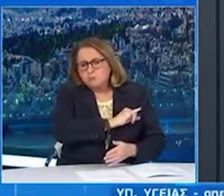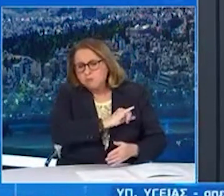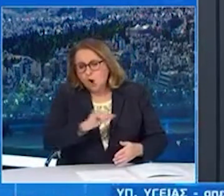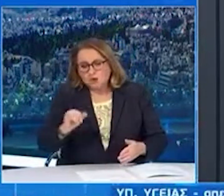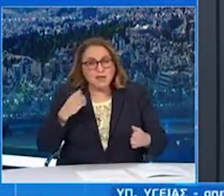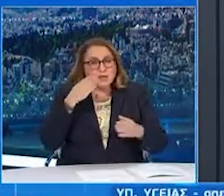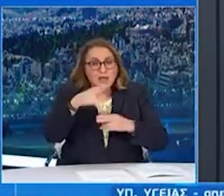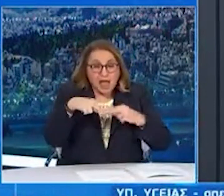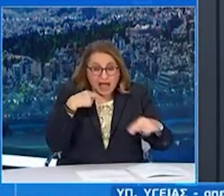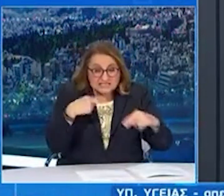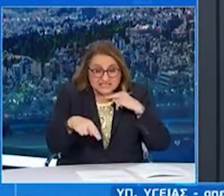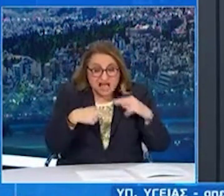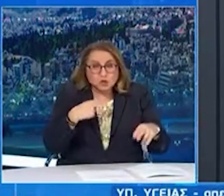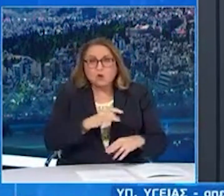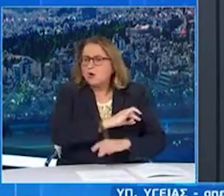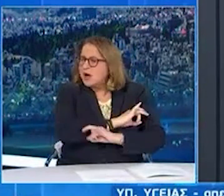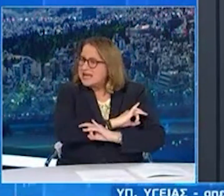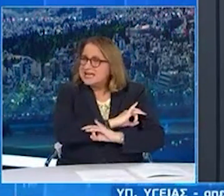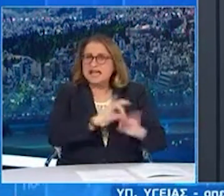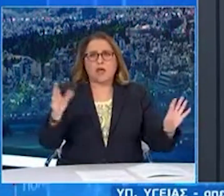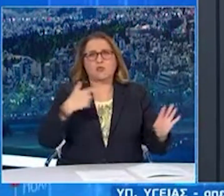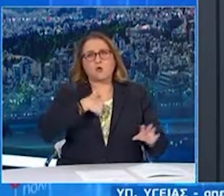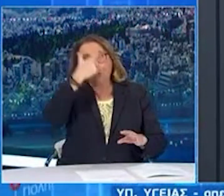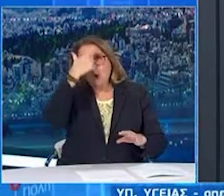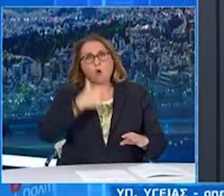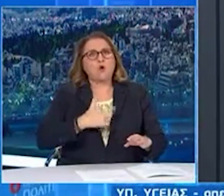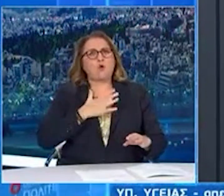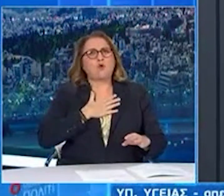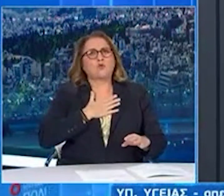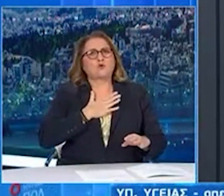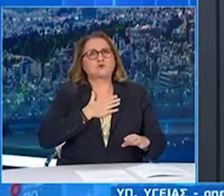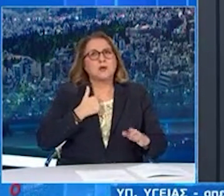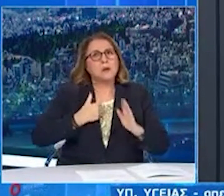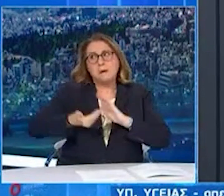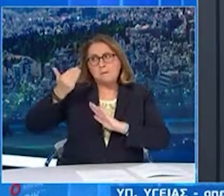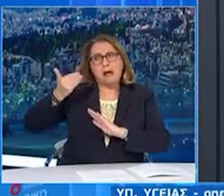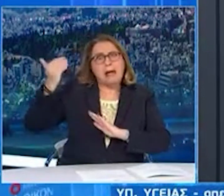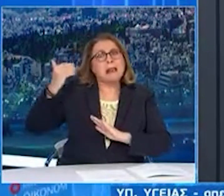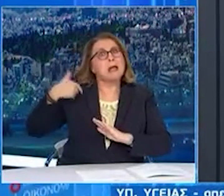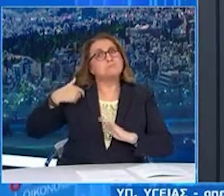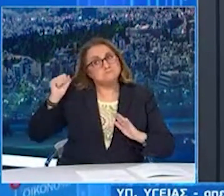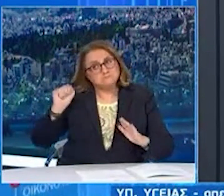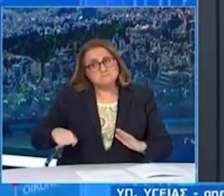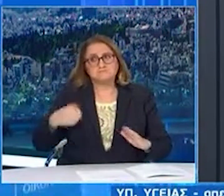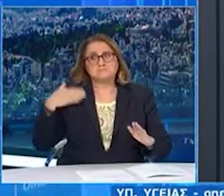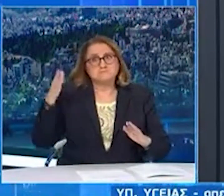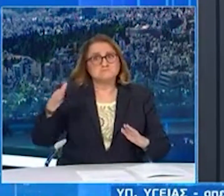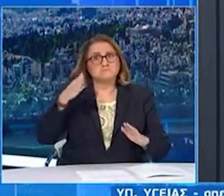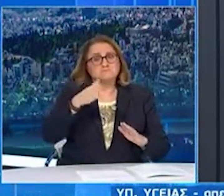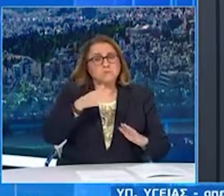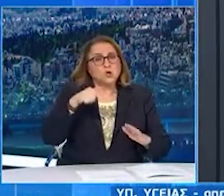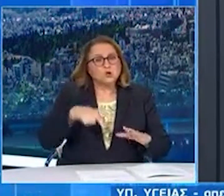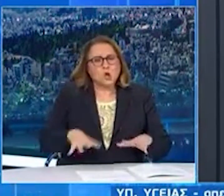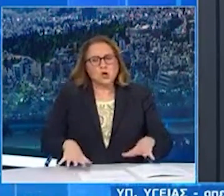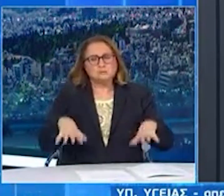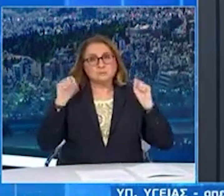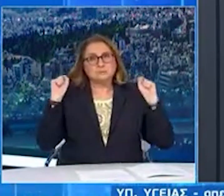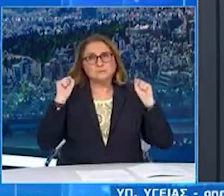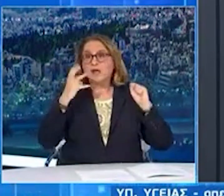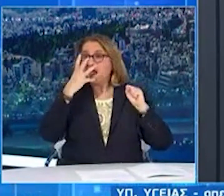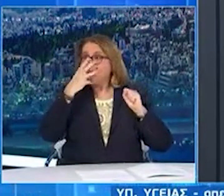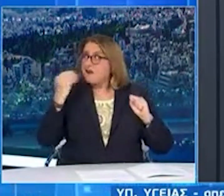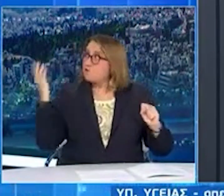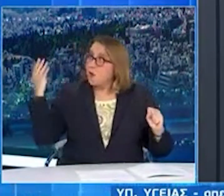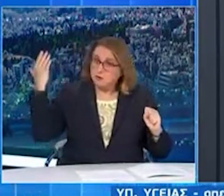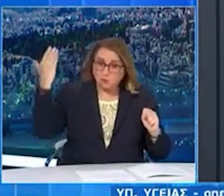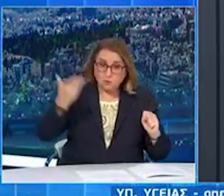πριν. Δεν μπορώ να το περιγράψω με καλύτερα λόγια, αλλά όποιος το έχει στερηθεί σαν και εμένα μπορεί να με καταλάβει. Εάν ήταν